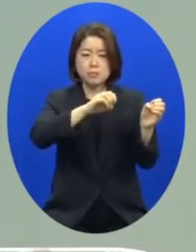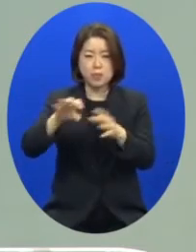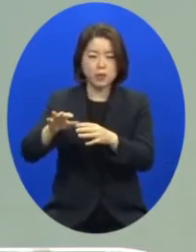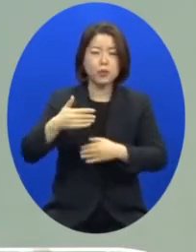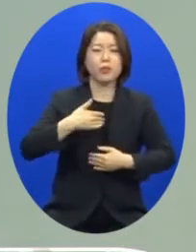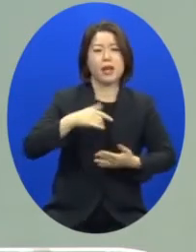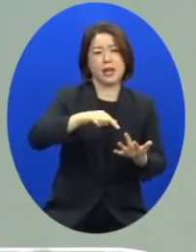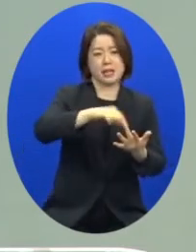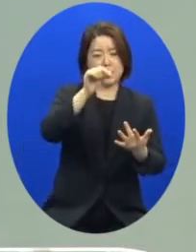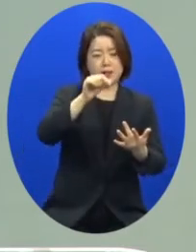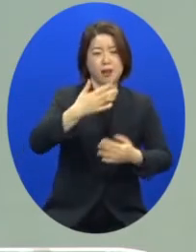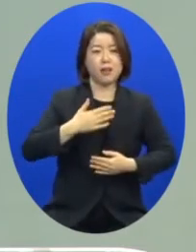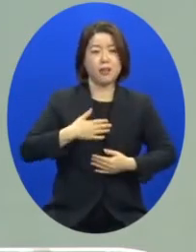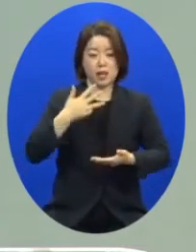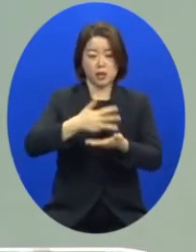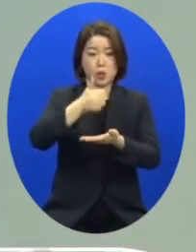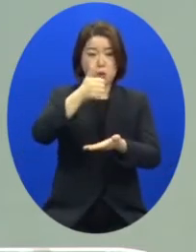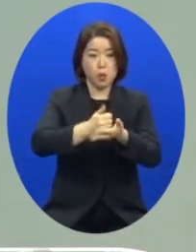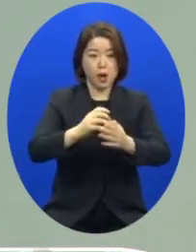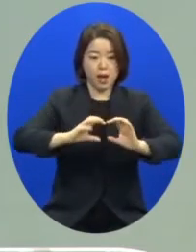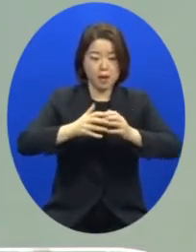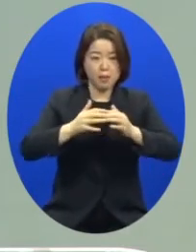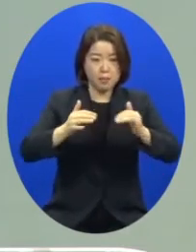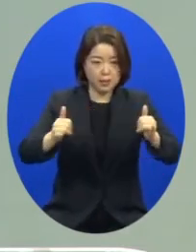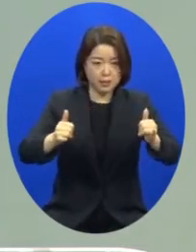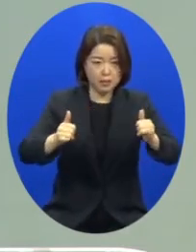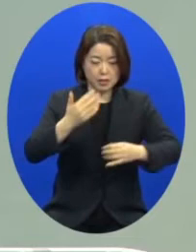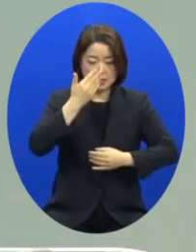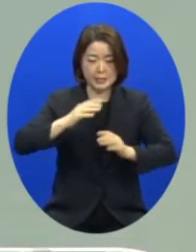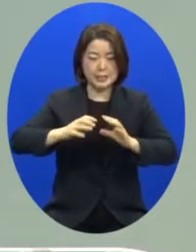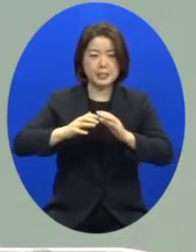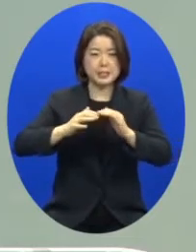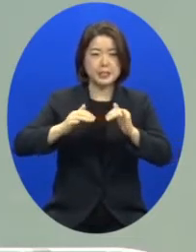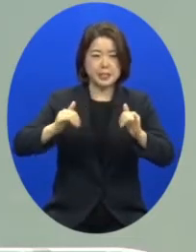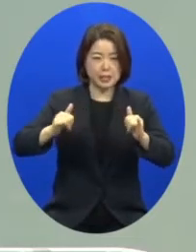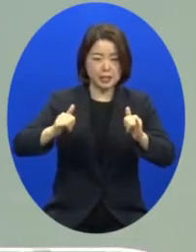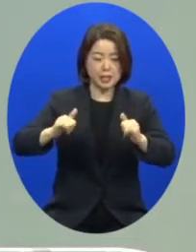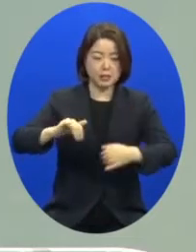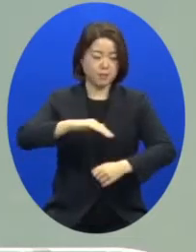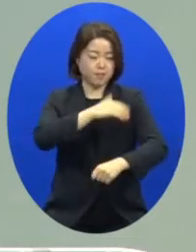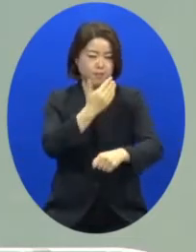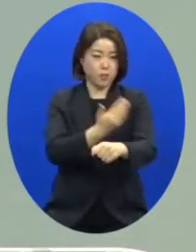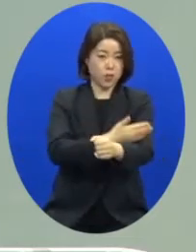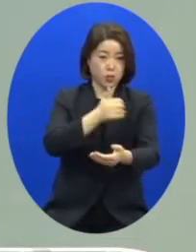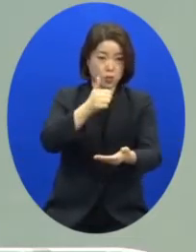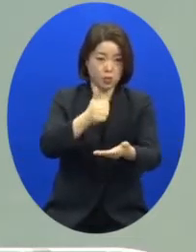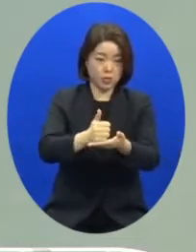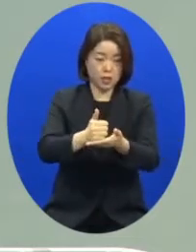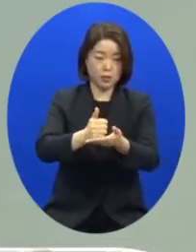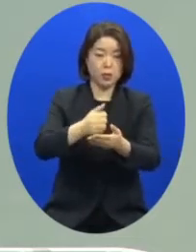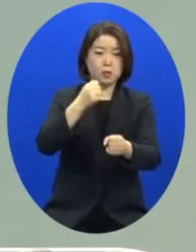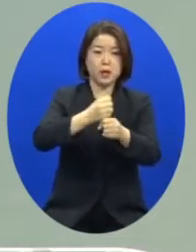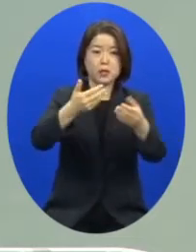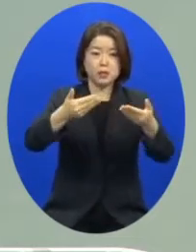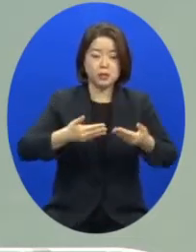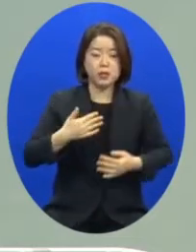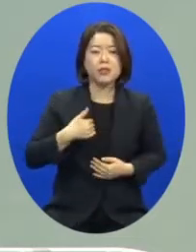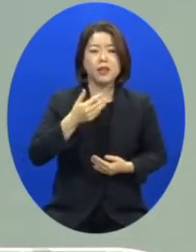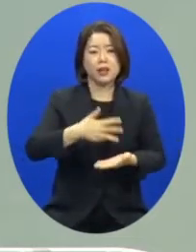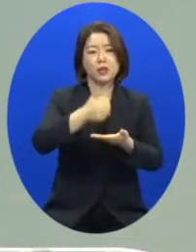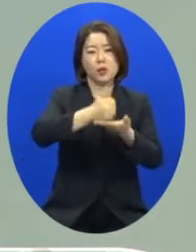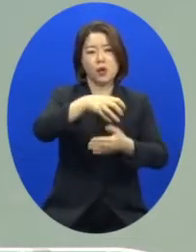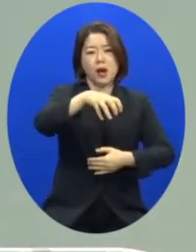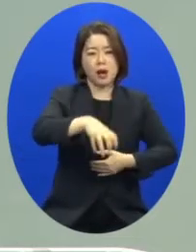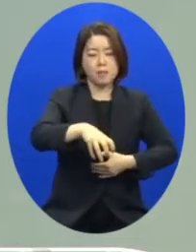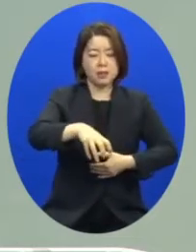나를 여호와의 백성 이스라엘의 주권자 로 삼으셨습니다 니 내가 여호와 앞에서 뛴